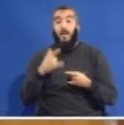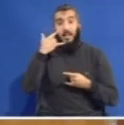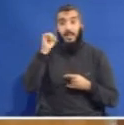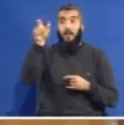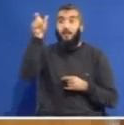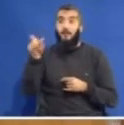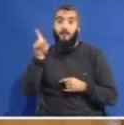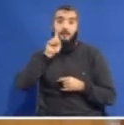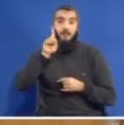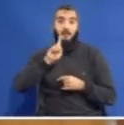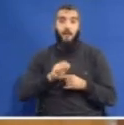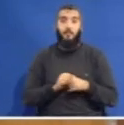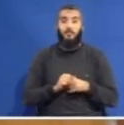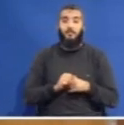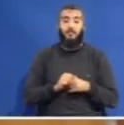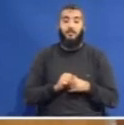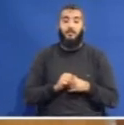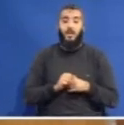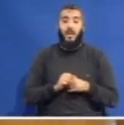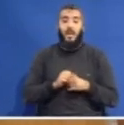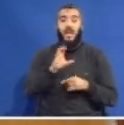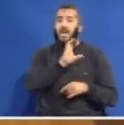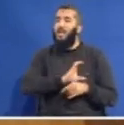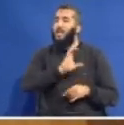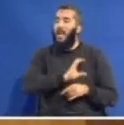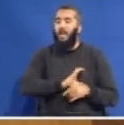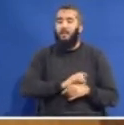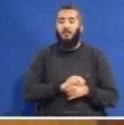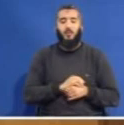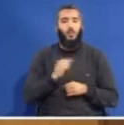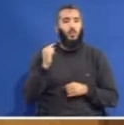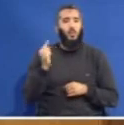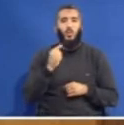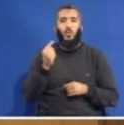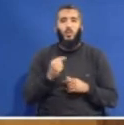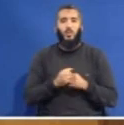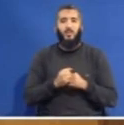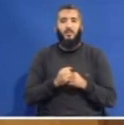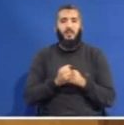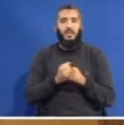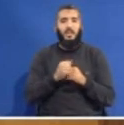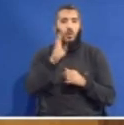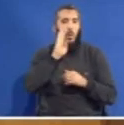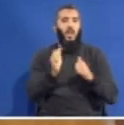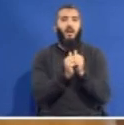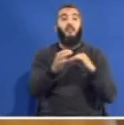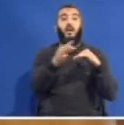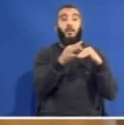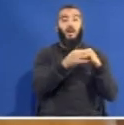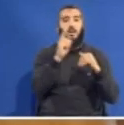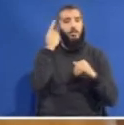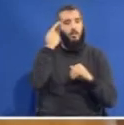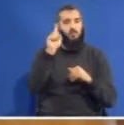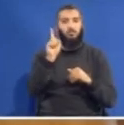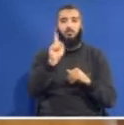لزوجها لهذا الموقف اللي يصعب عليه باش يختار باش يفضل، فهي على